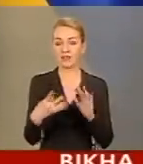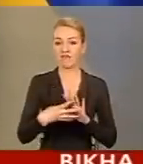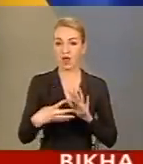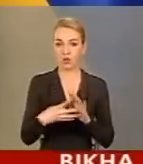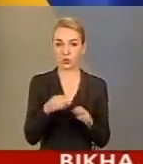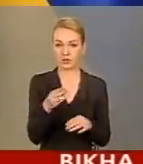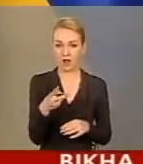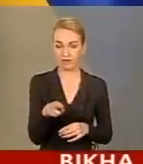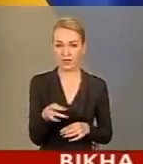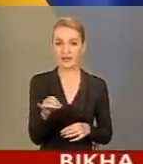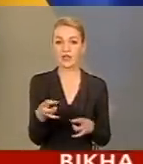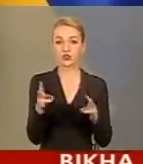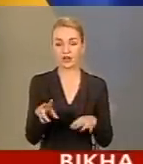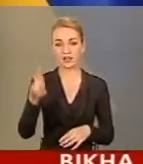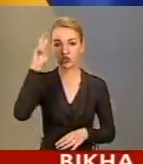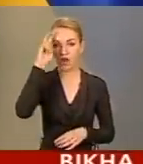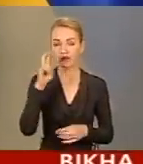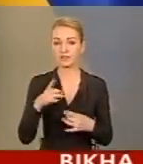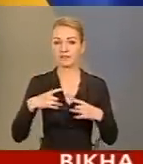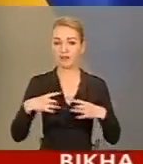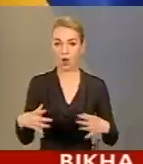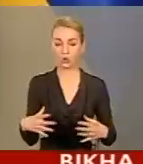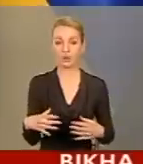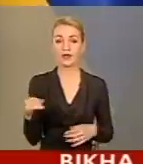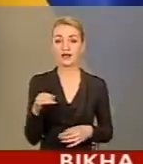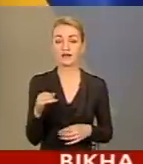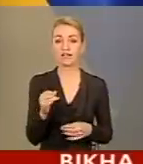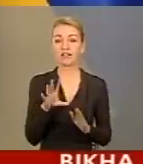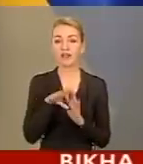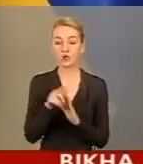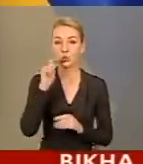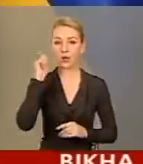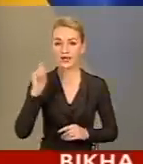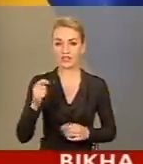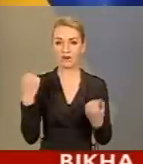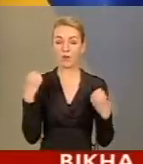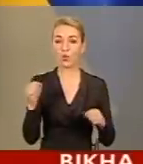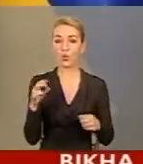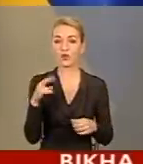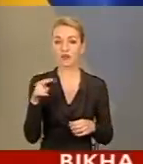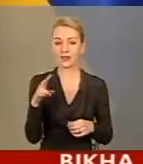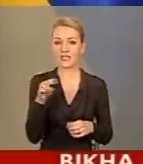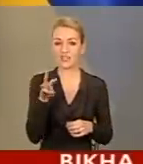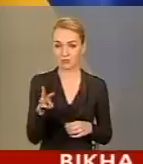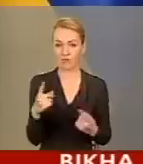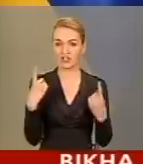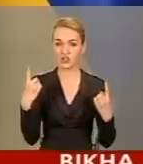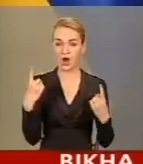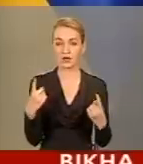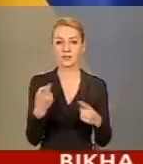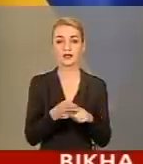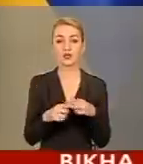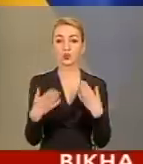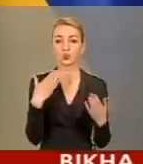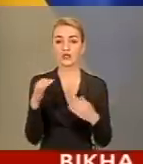9 травня, який залишається державним святом. Адже внесок українців в перемогу над нацизмом визначальний. Це